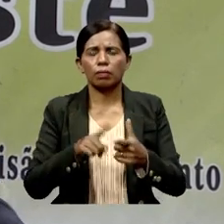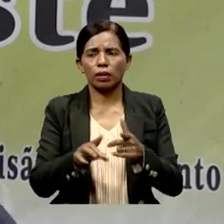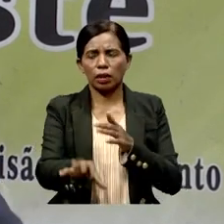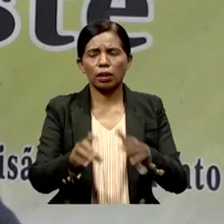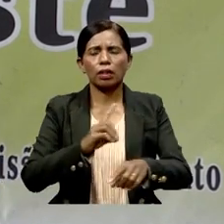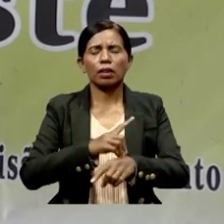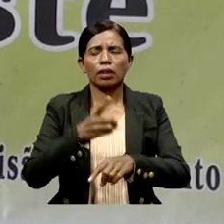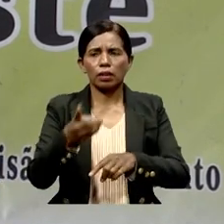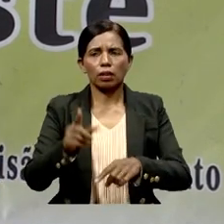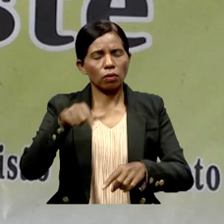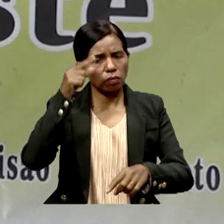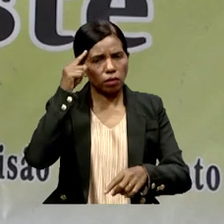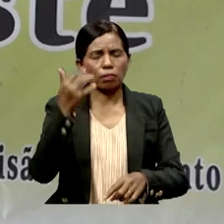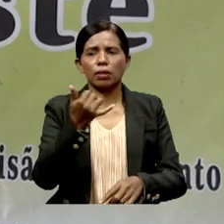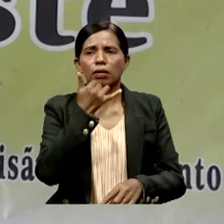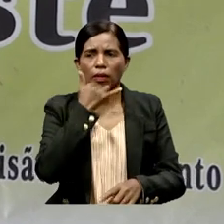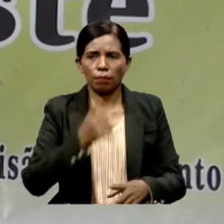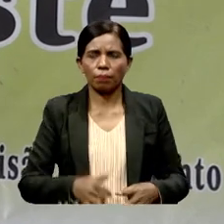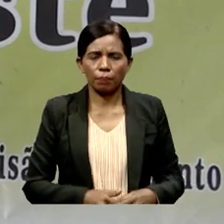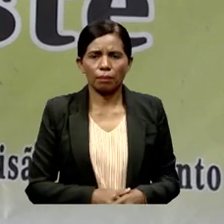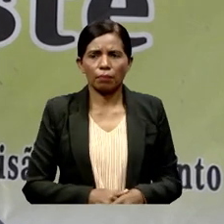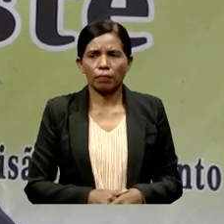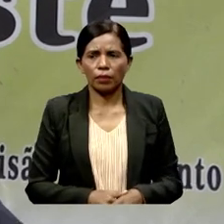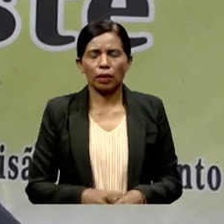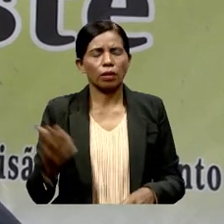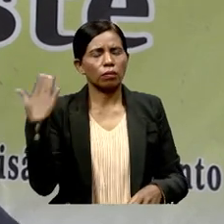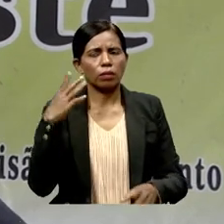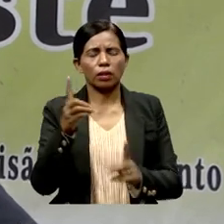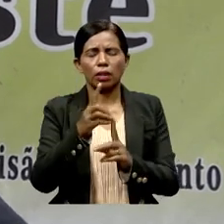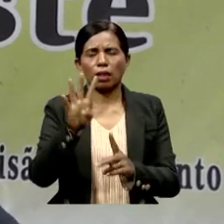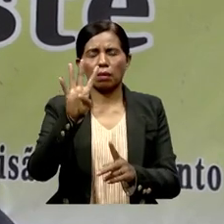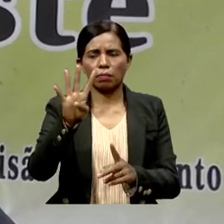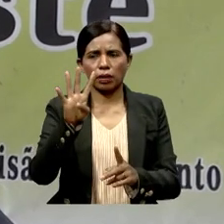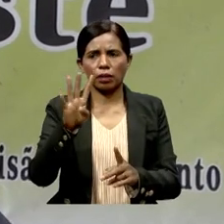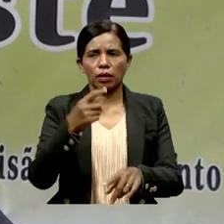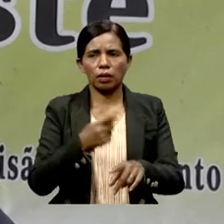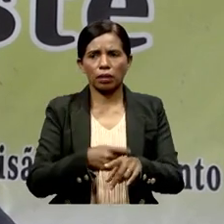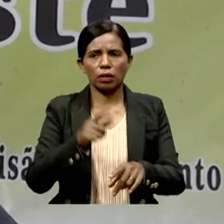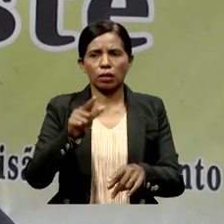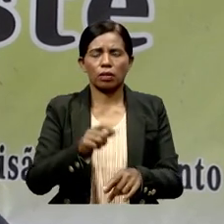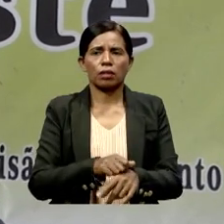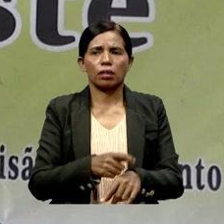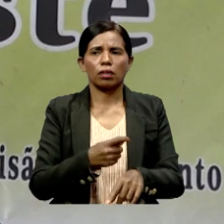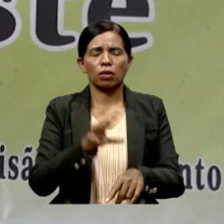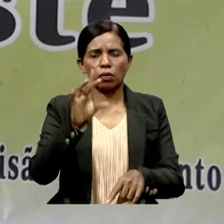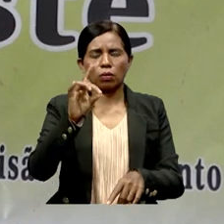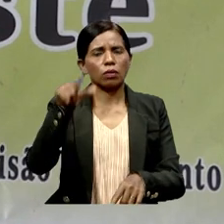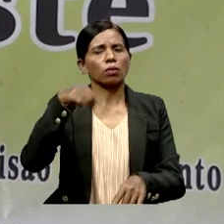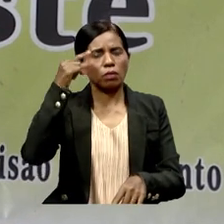inundasa masene gubernur kasala ulung ya dia 4 tempo gubernur oitavo